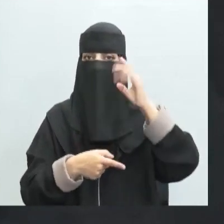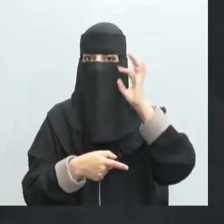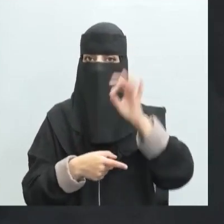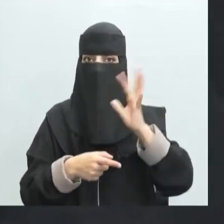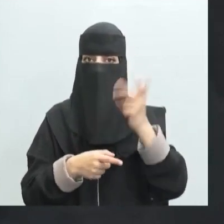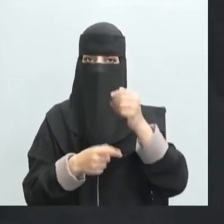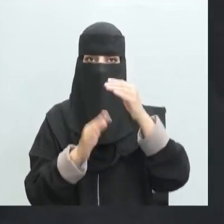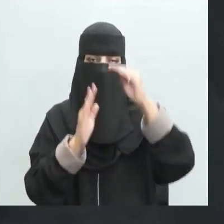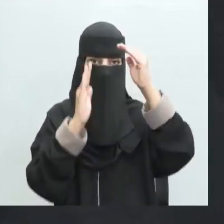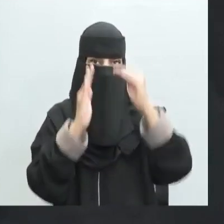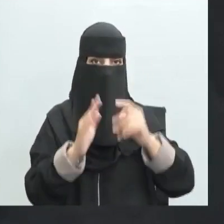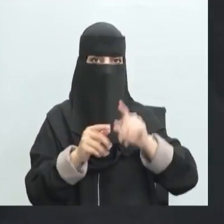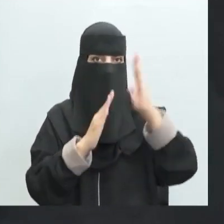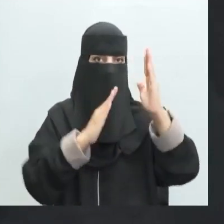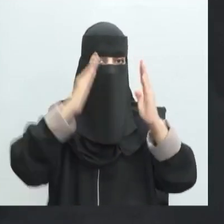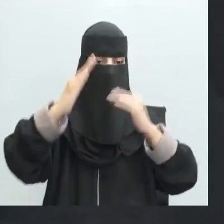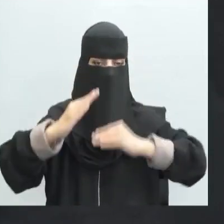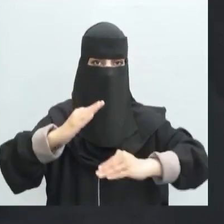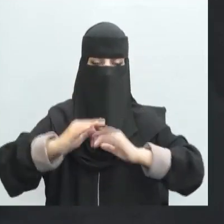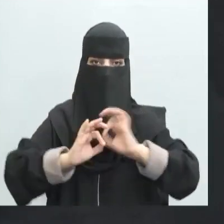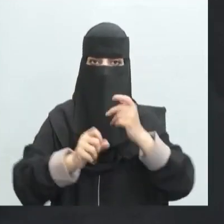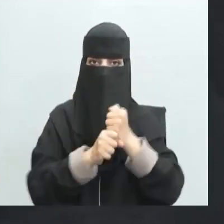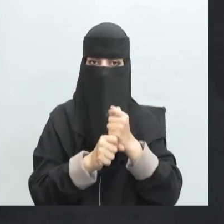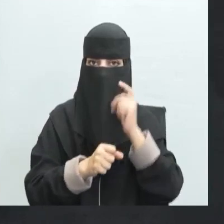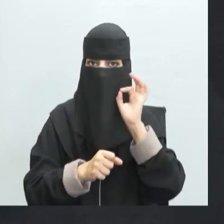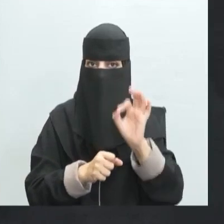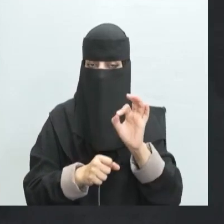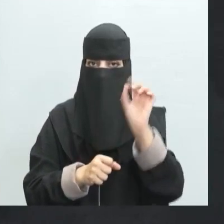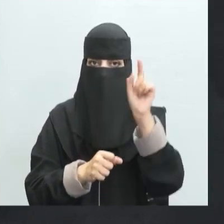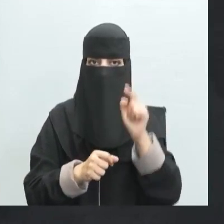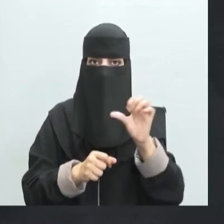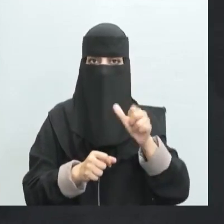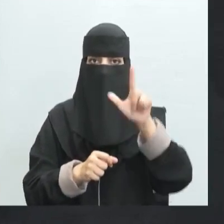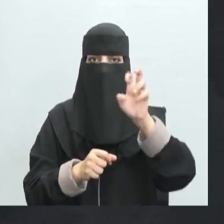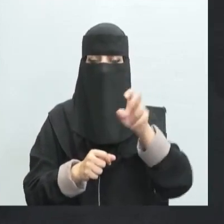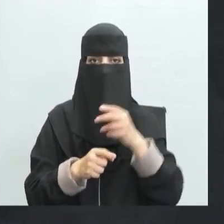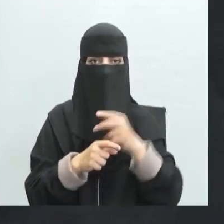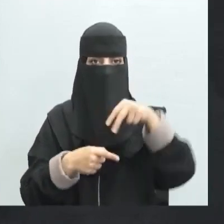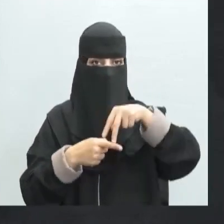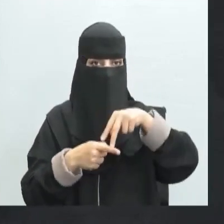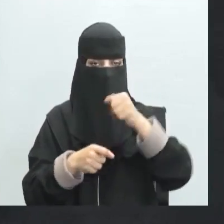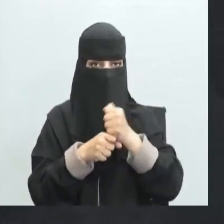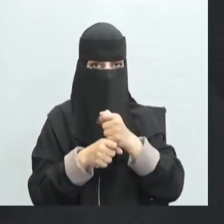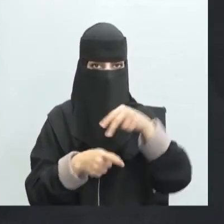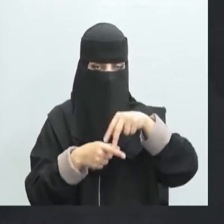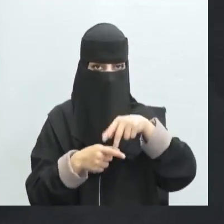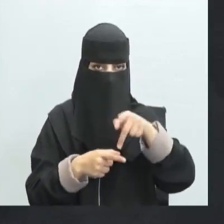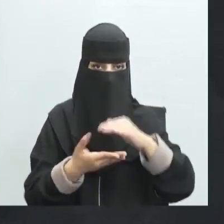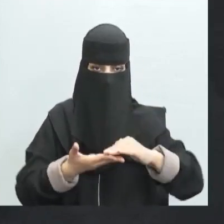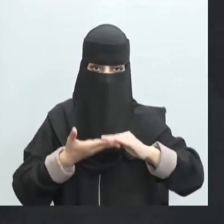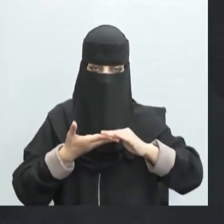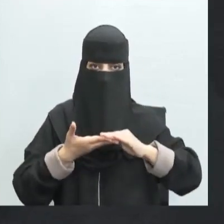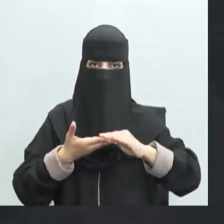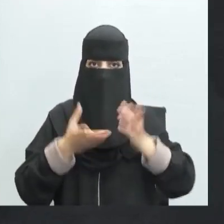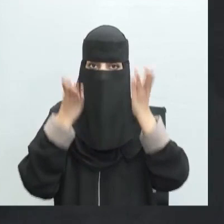جميع اضلاع وجميع زوايا المثلث من خلال معرفته للدوال المثلثيه فبالتالي الدوال المثلثيه يعتبر